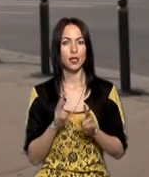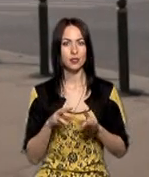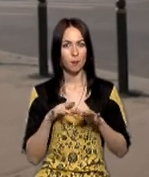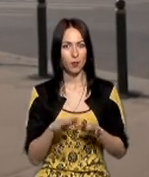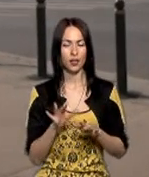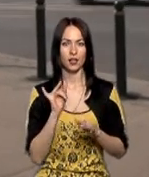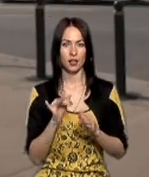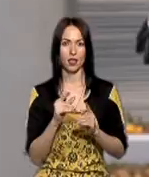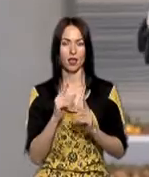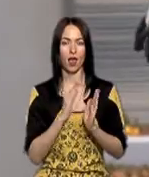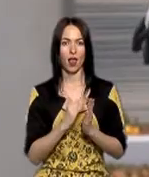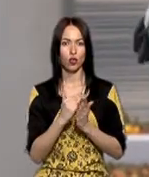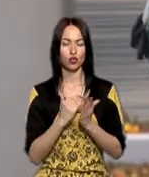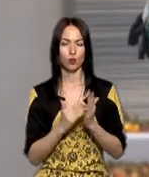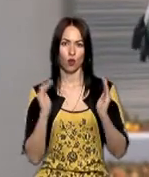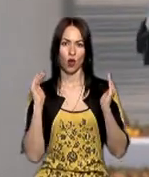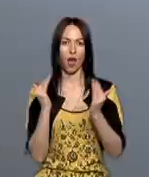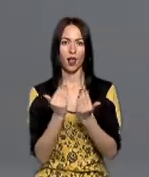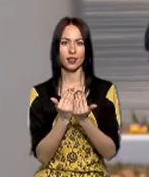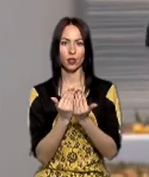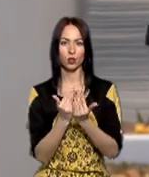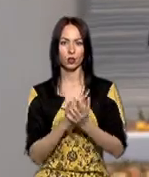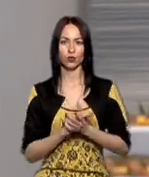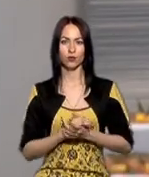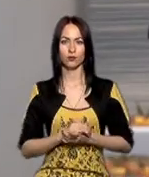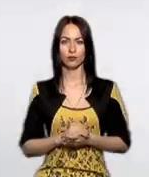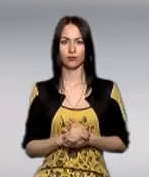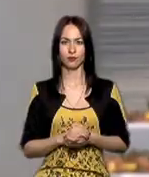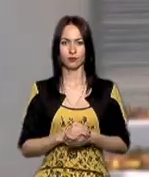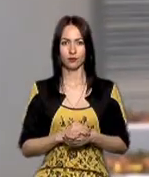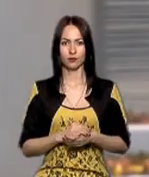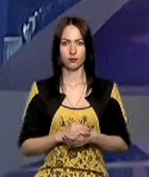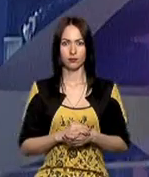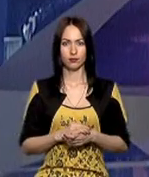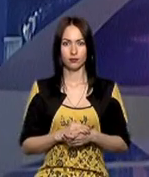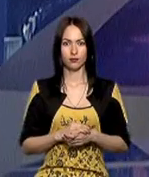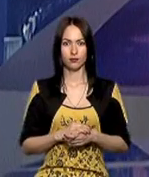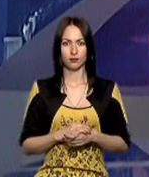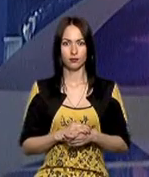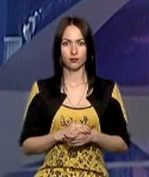режиму карантину. Світлана Стеценко, Михайло Воронков. Новини на Суспільному. Харків.